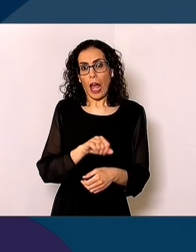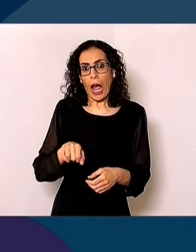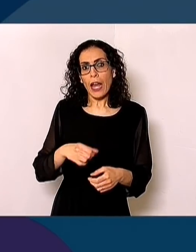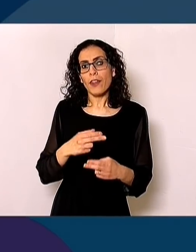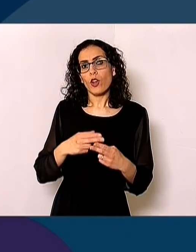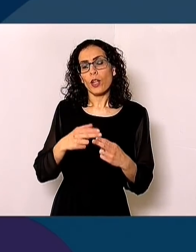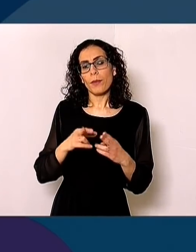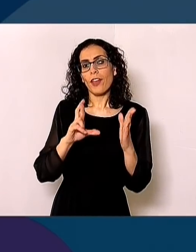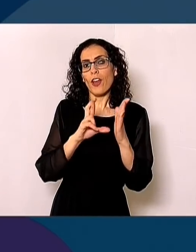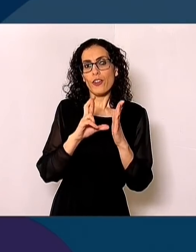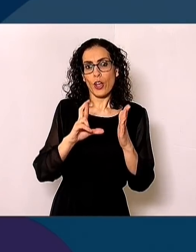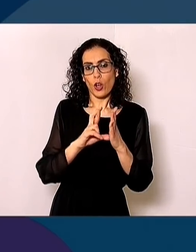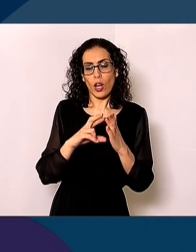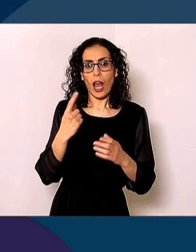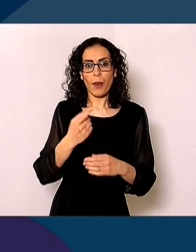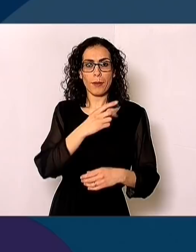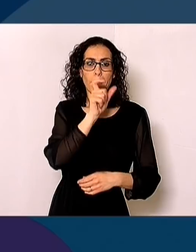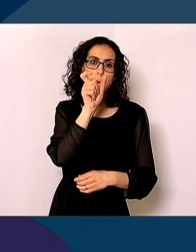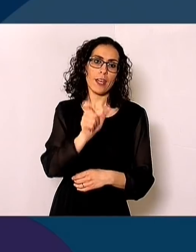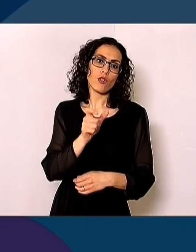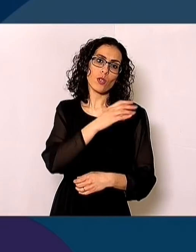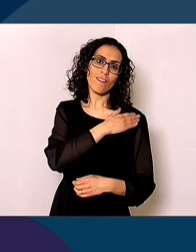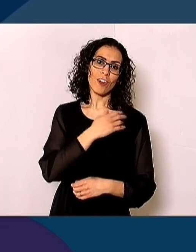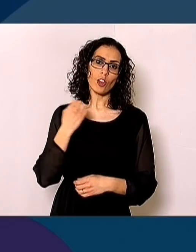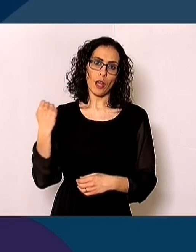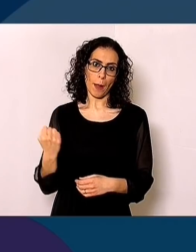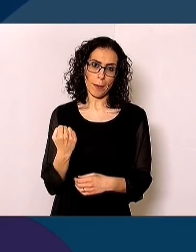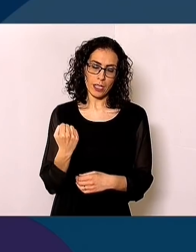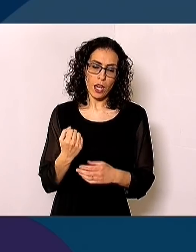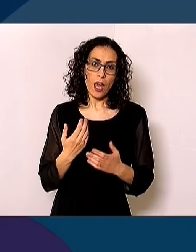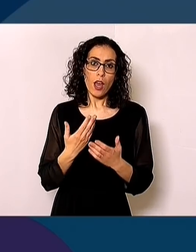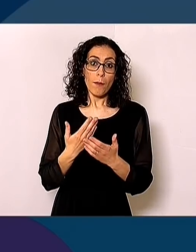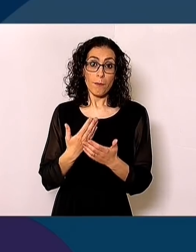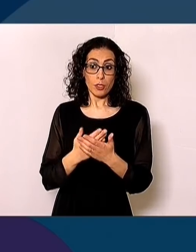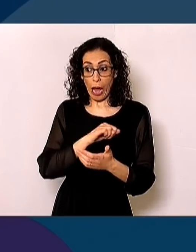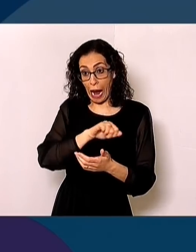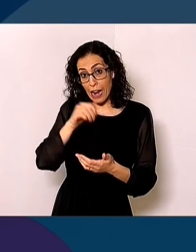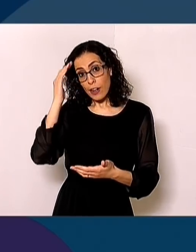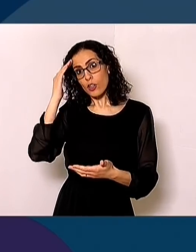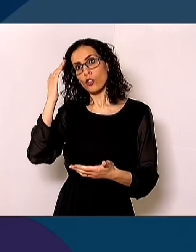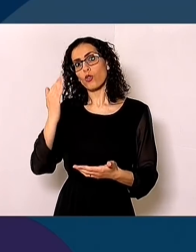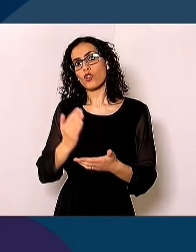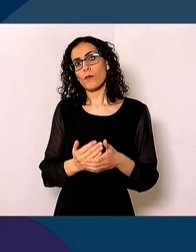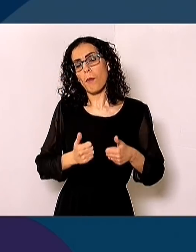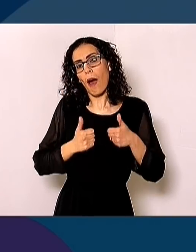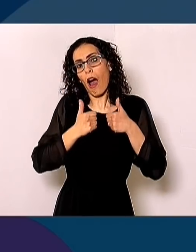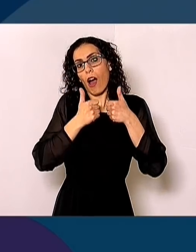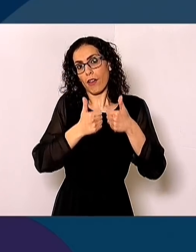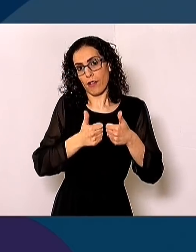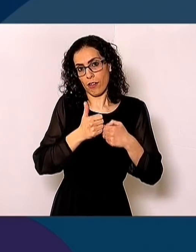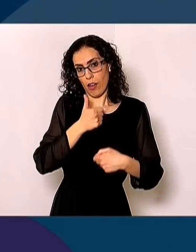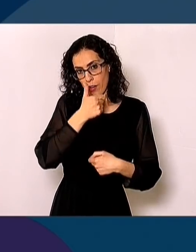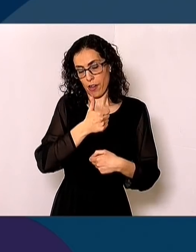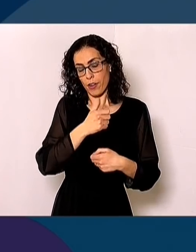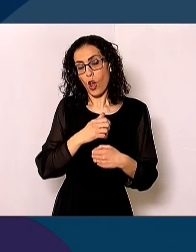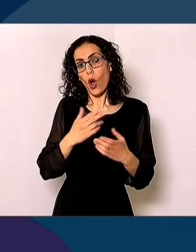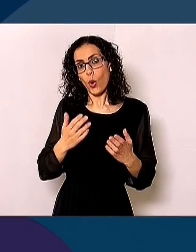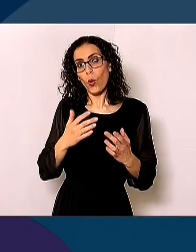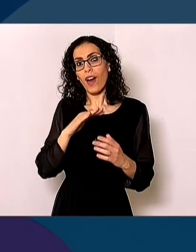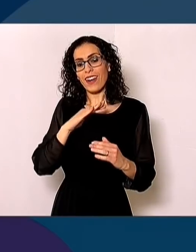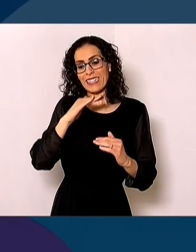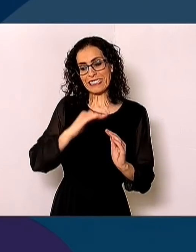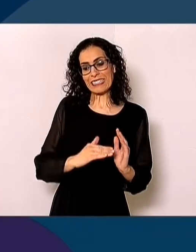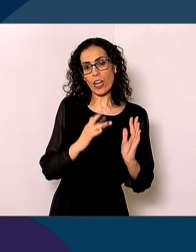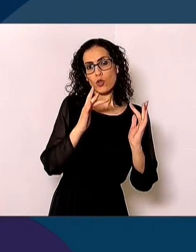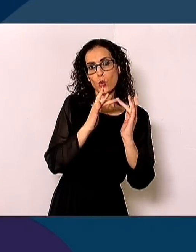li huma vulnerabbli dawn aħna qegħdin nipproteġuhom allura huwa importanti li dawn jilimitaw il-kuntatt ma' persuni